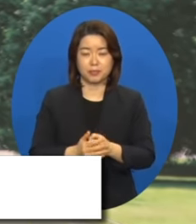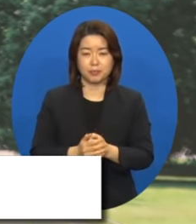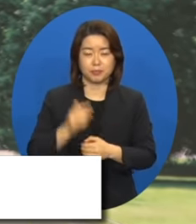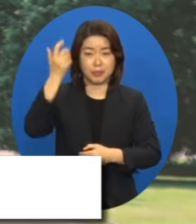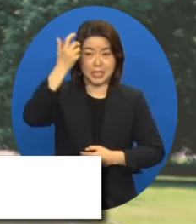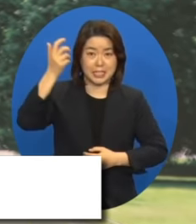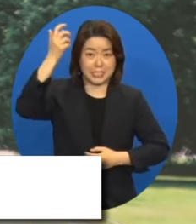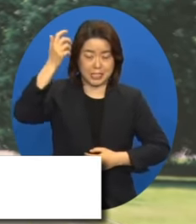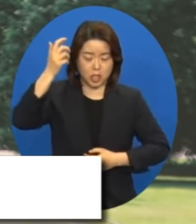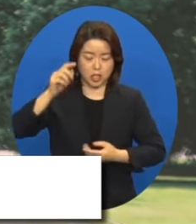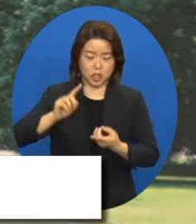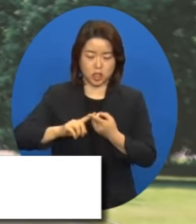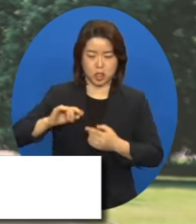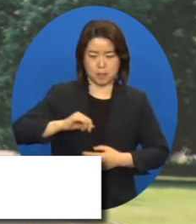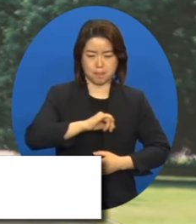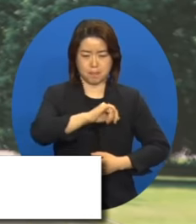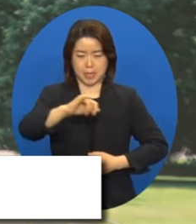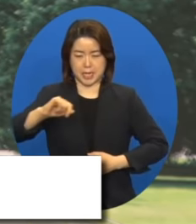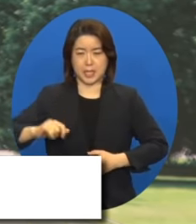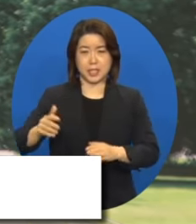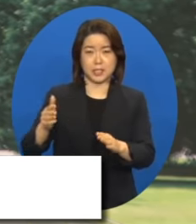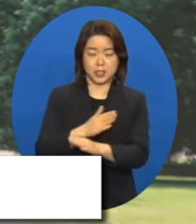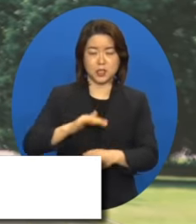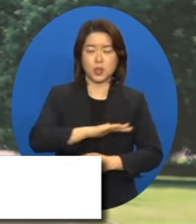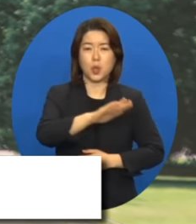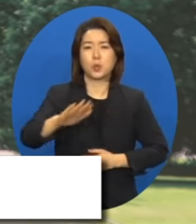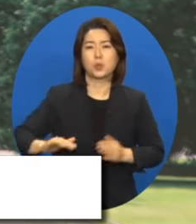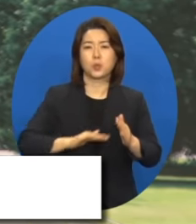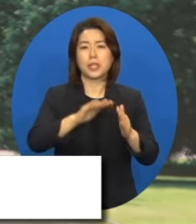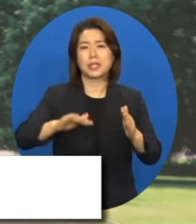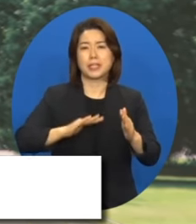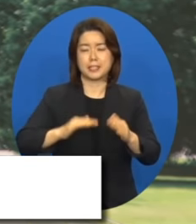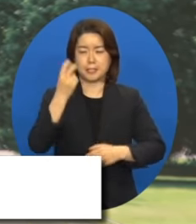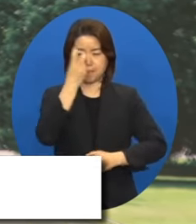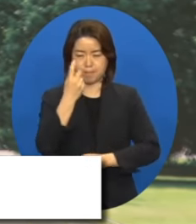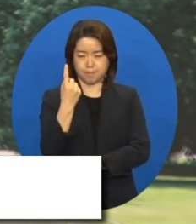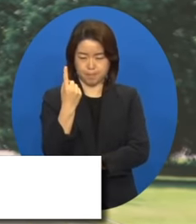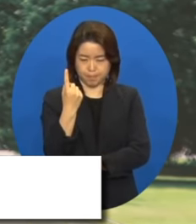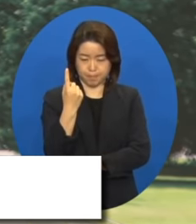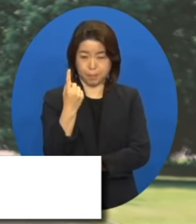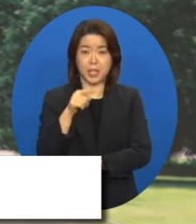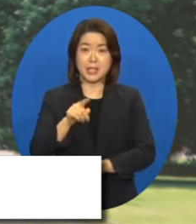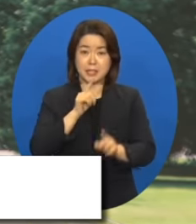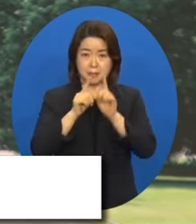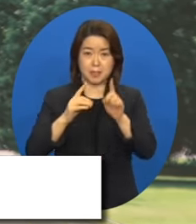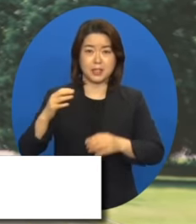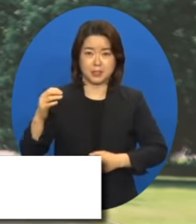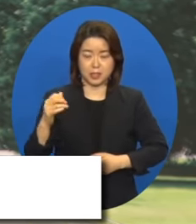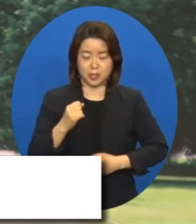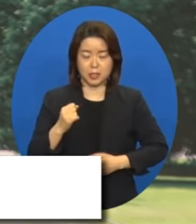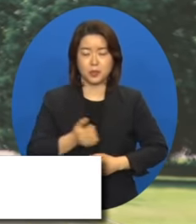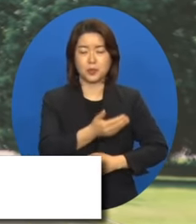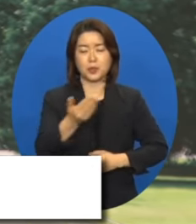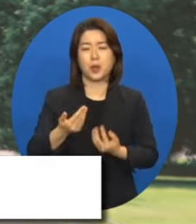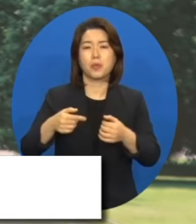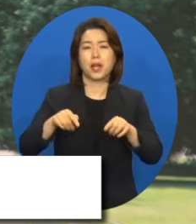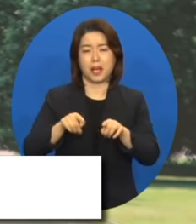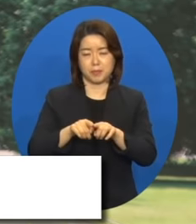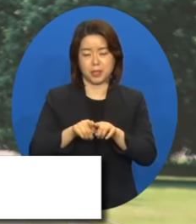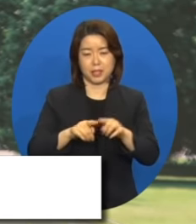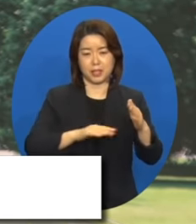영적 바이러스에서 우리 가정을 지키라, 그 말씀으로 여러분들과 함께 가정의 영적 전쟁에